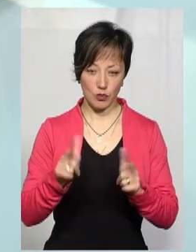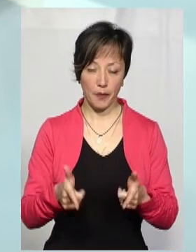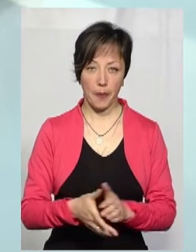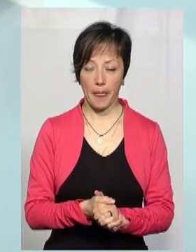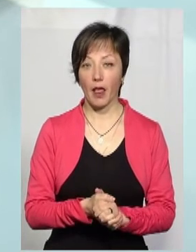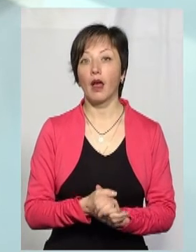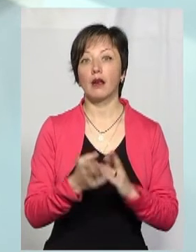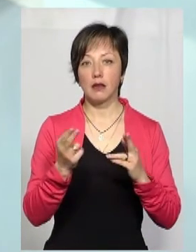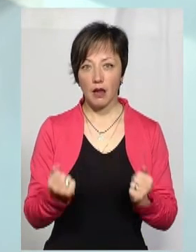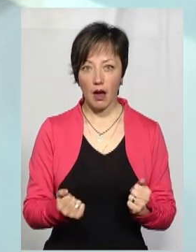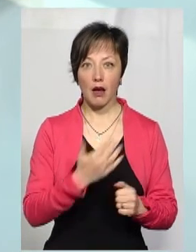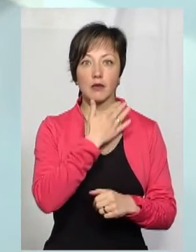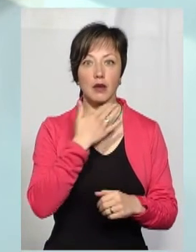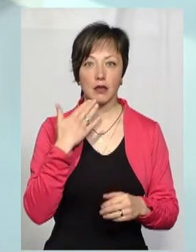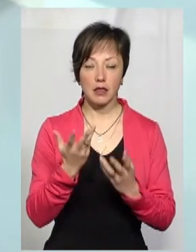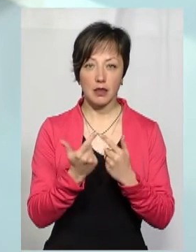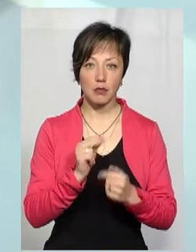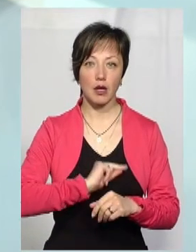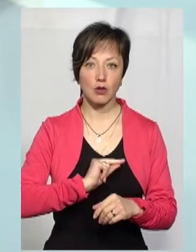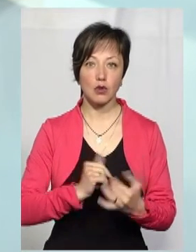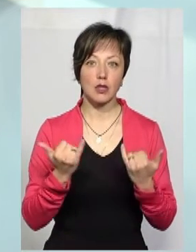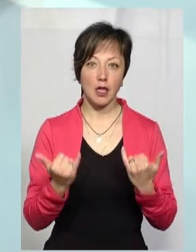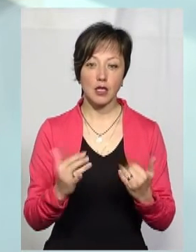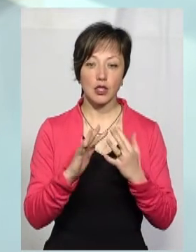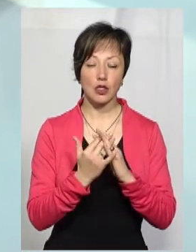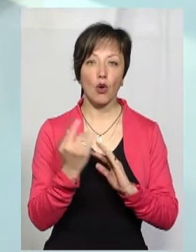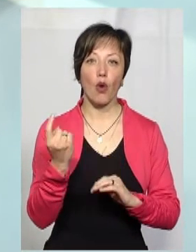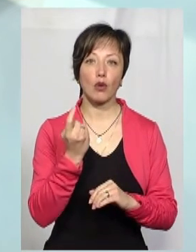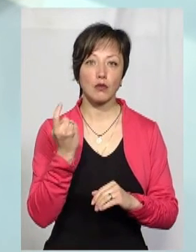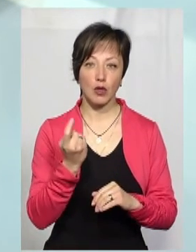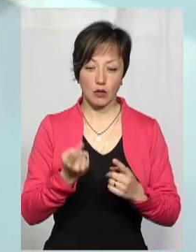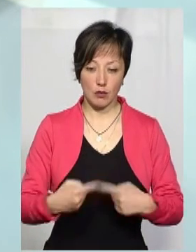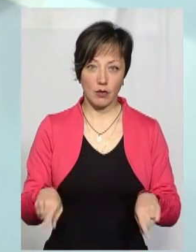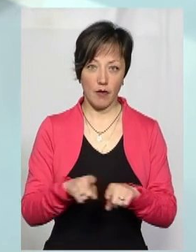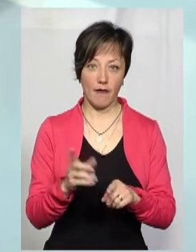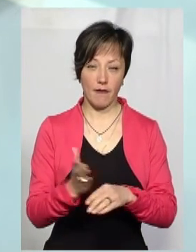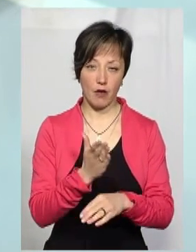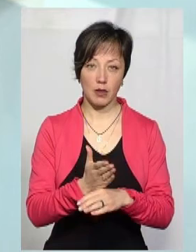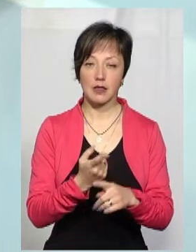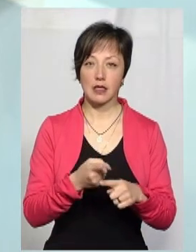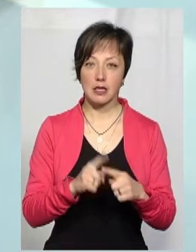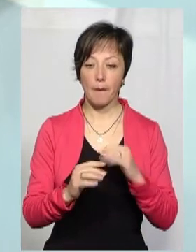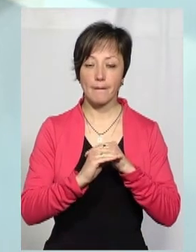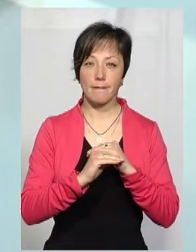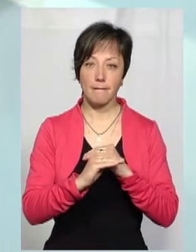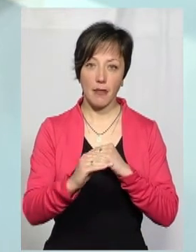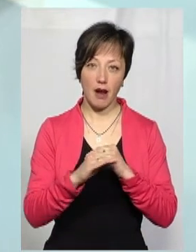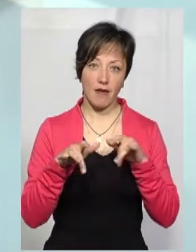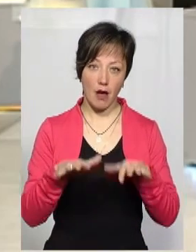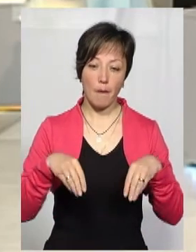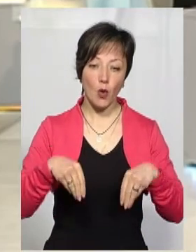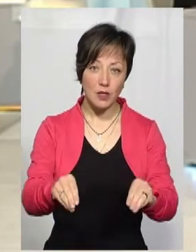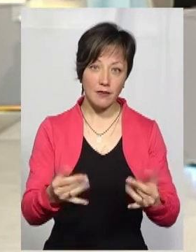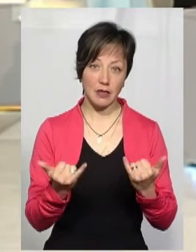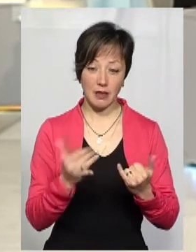працевлаштовано. Да, величезна кількість їх працює зараз в сільськогосподарському виробництві. Це ну польова компанія, ну,